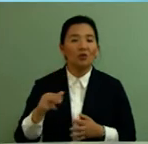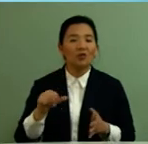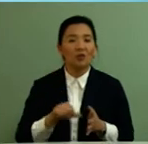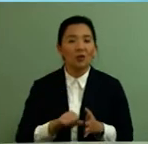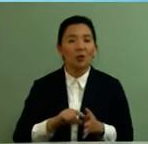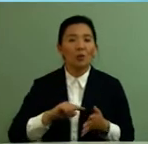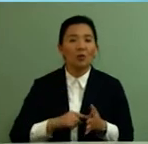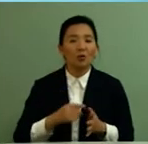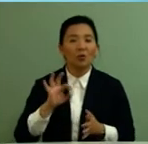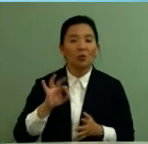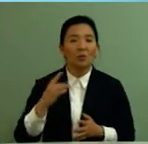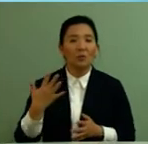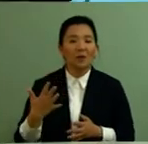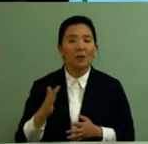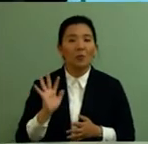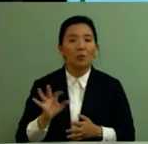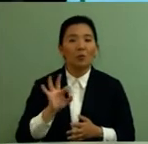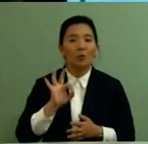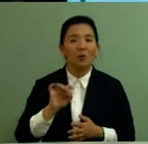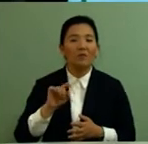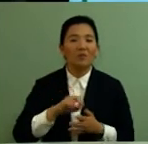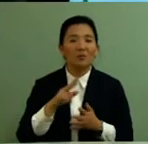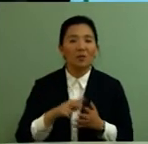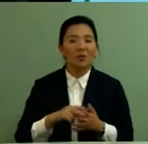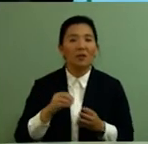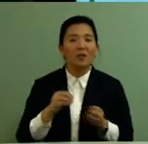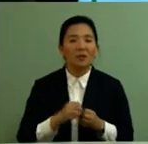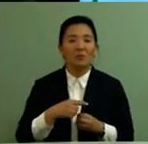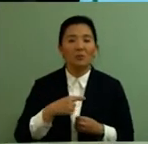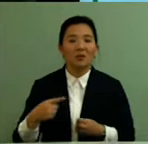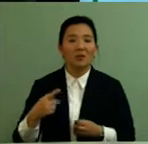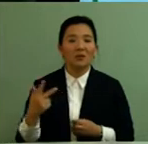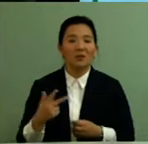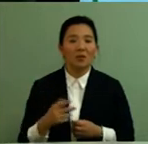0,36 умножить на 0,5 0,18 на 10 минус 3.